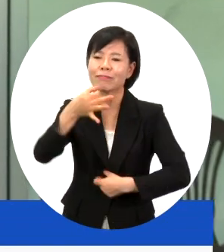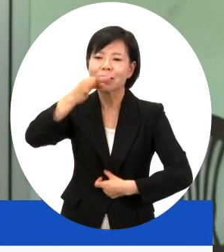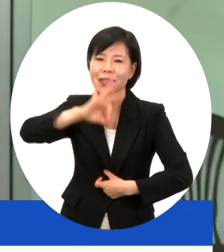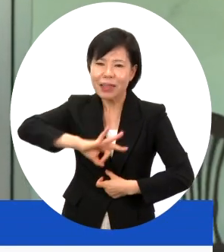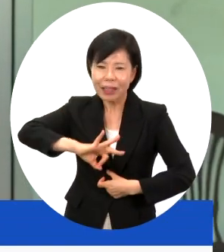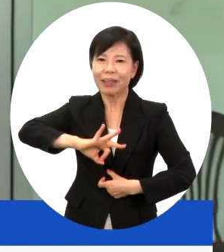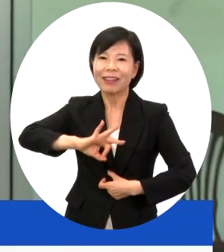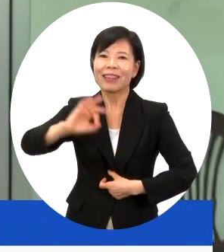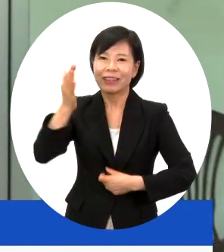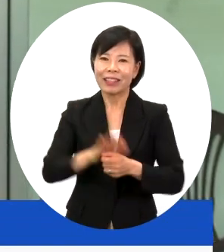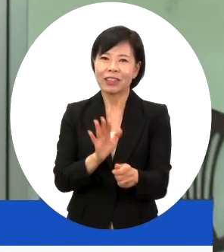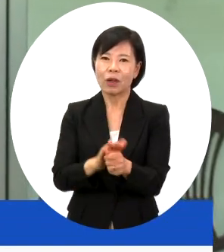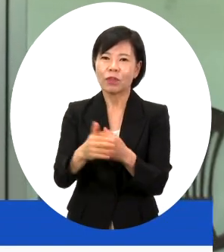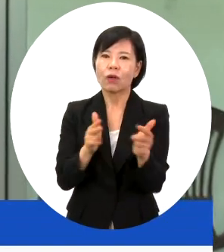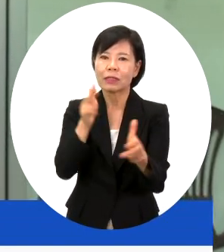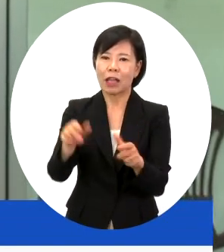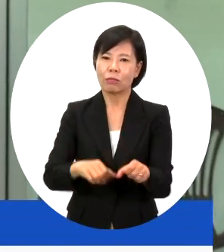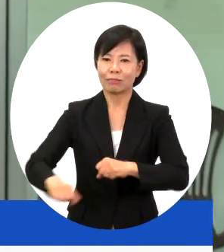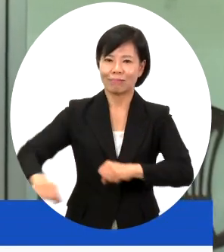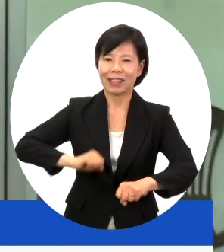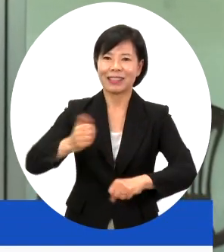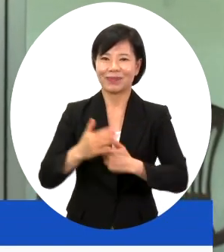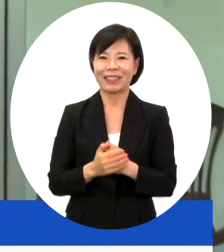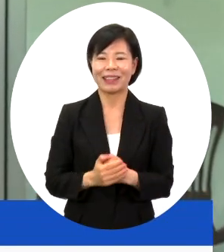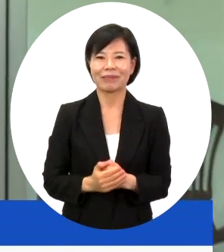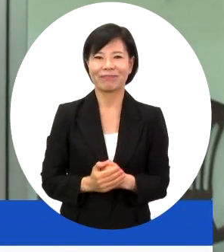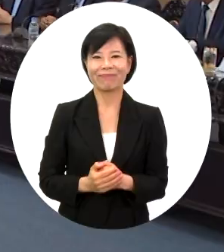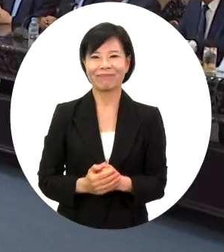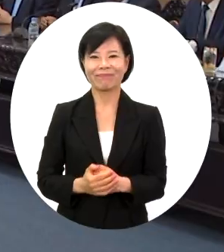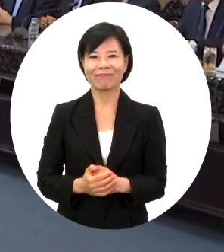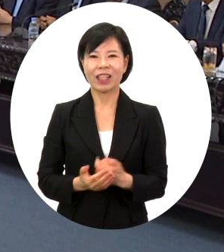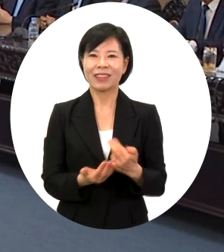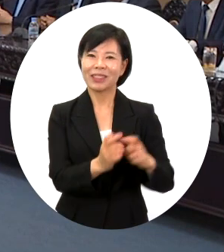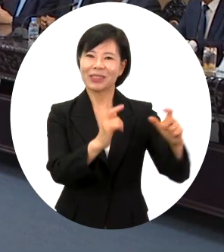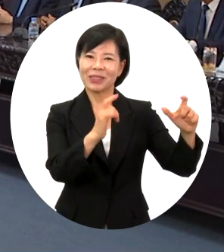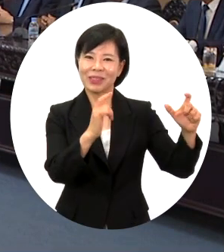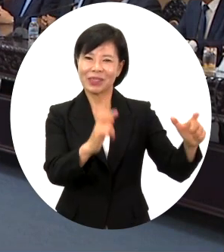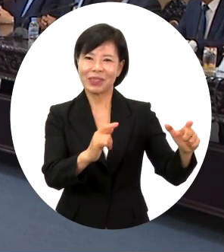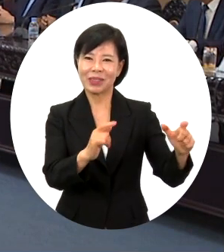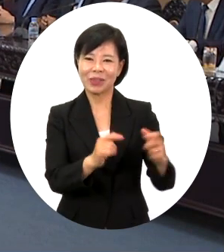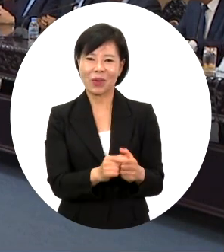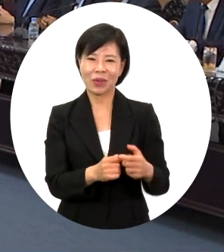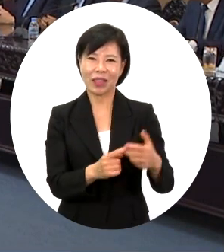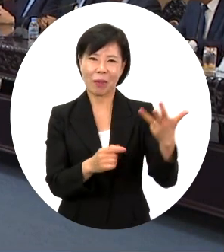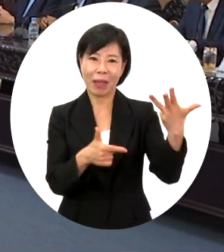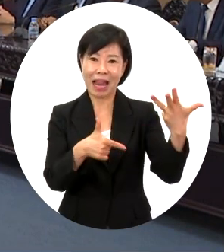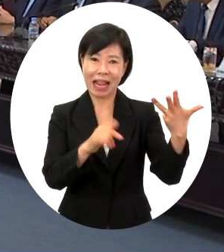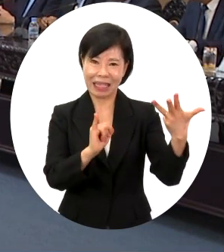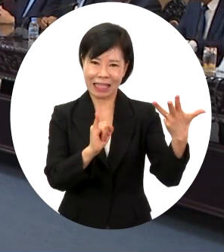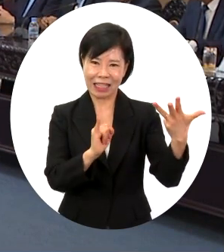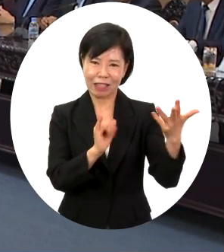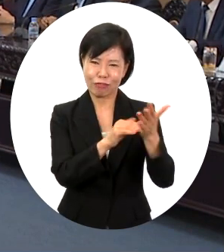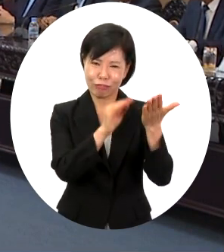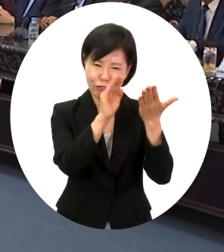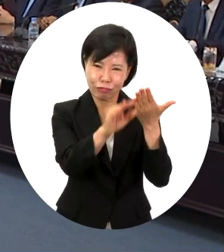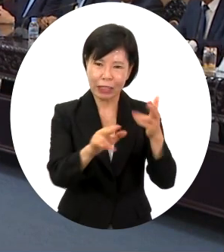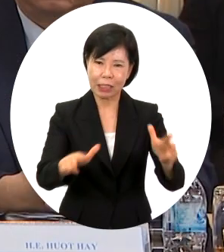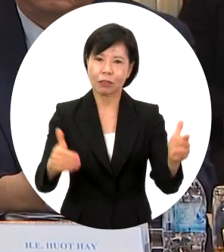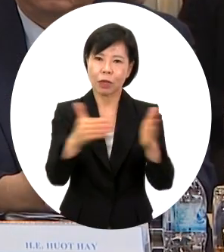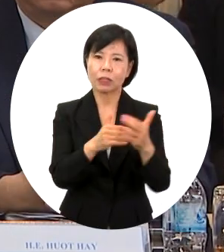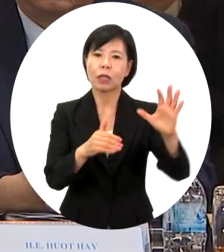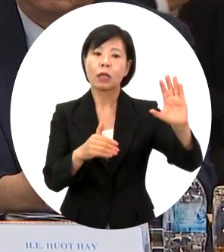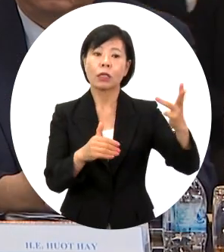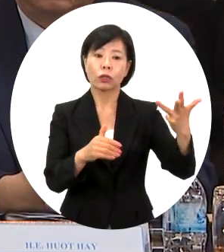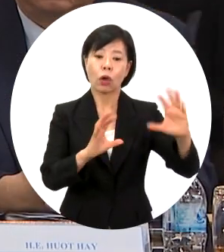되는 실용적인 교류, 협력 사업을 펼쳐나가겠습니다. 제주도는 민선 8기 출범 이후